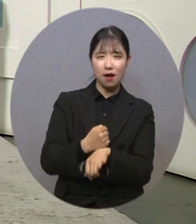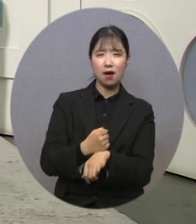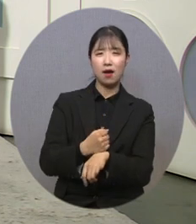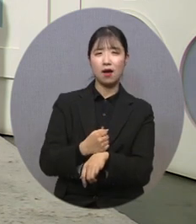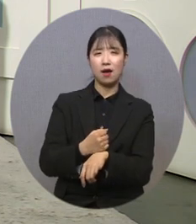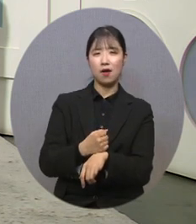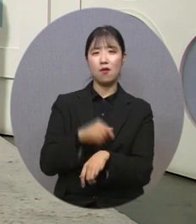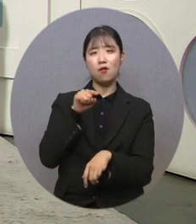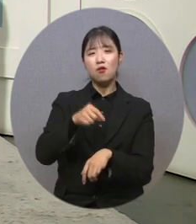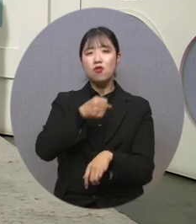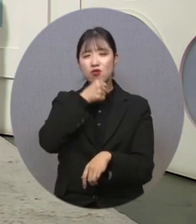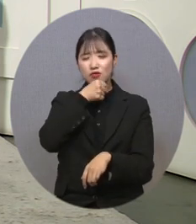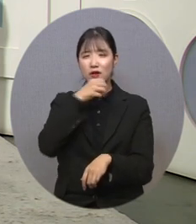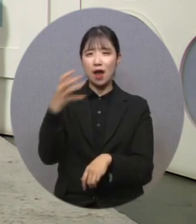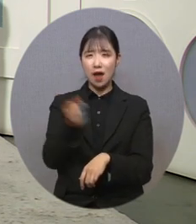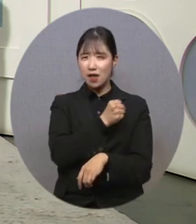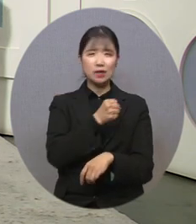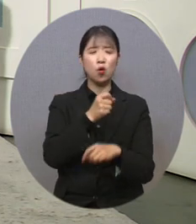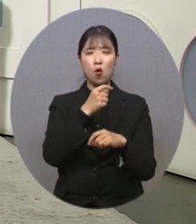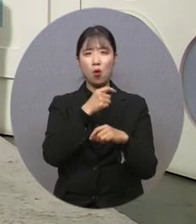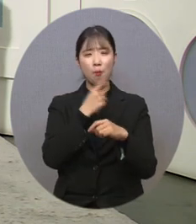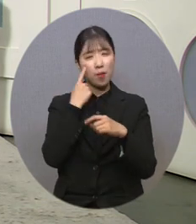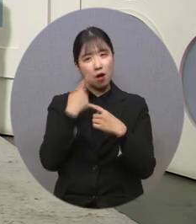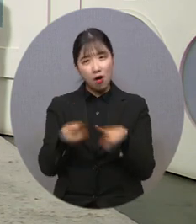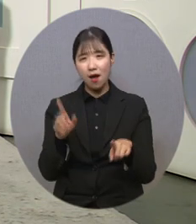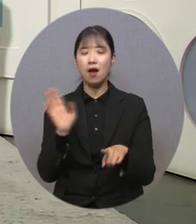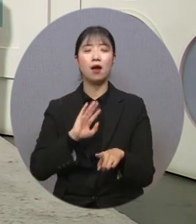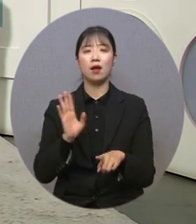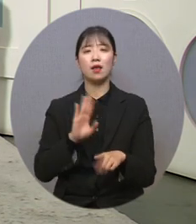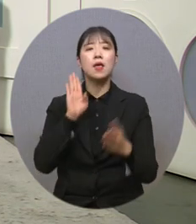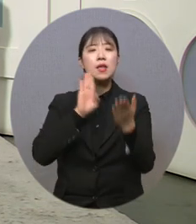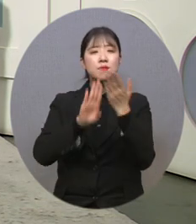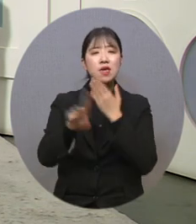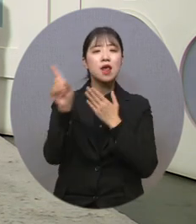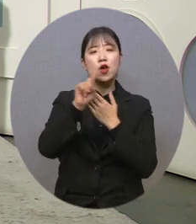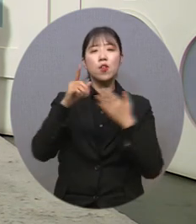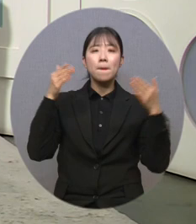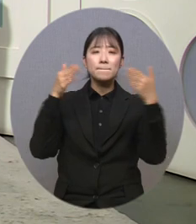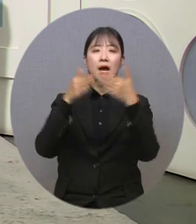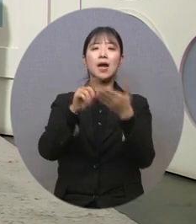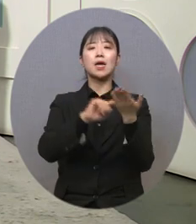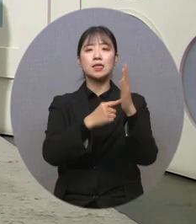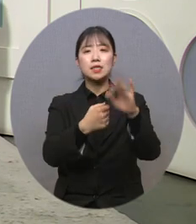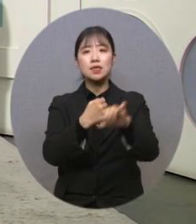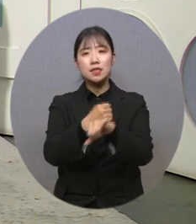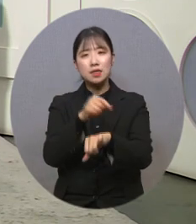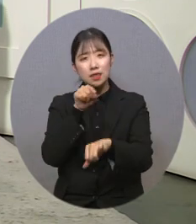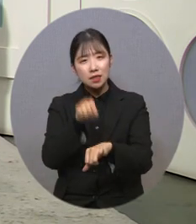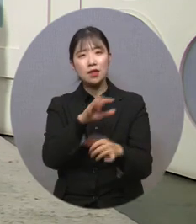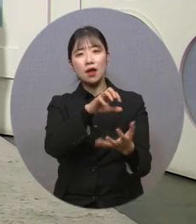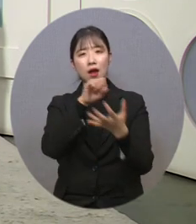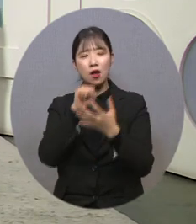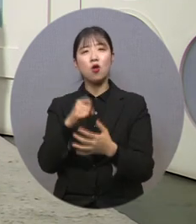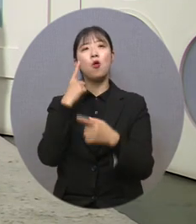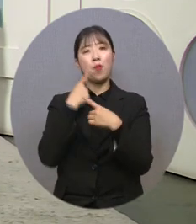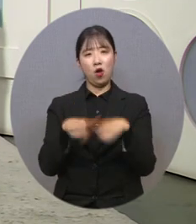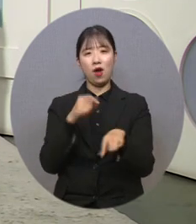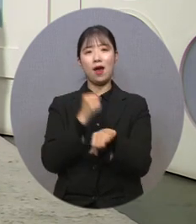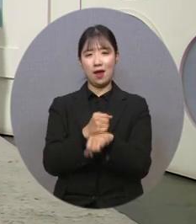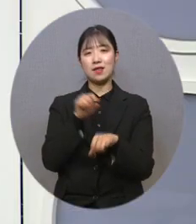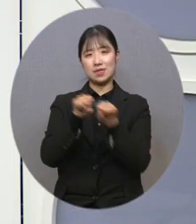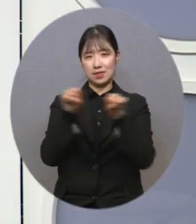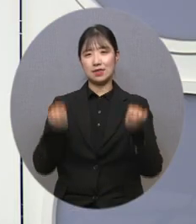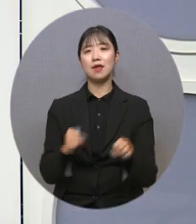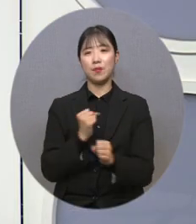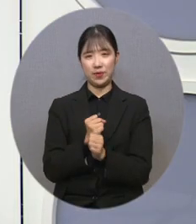그 실적을 가지고 평가받는 것이 아니라 미래의 어떤 방향을 제시하느냐를 갖고 평가하는 이런 대학 시스템을 만들었습니다.